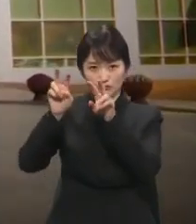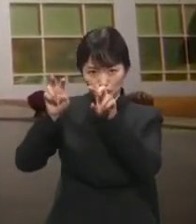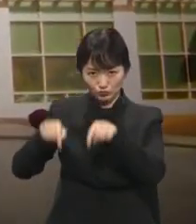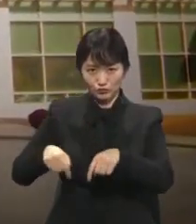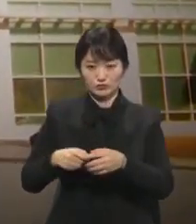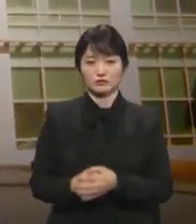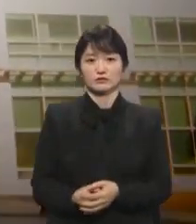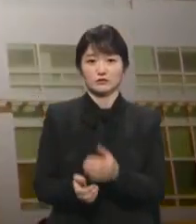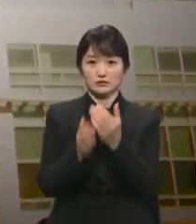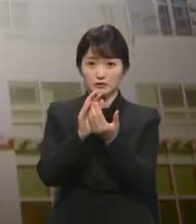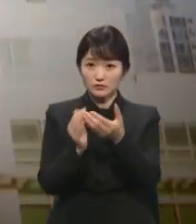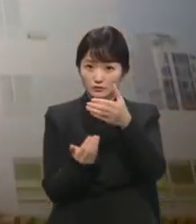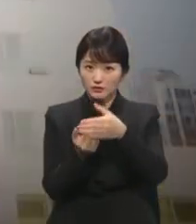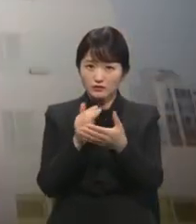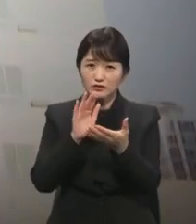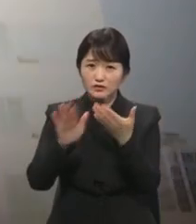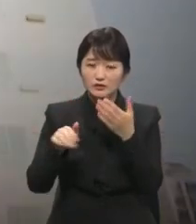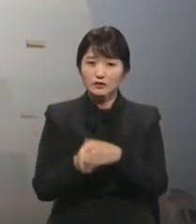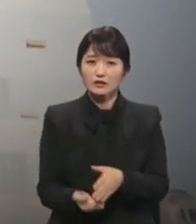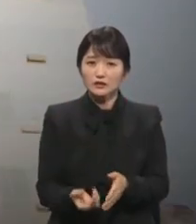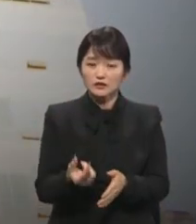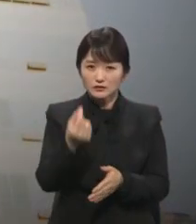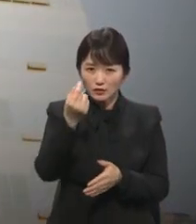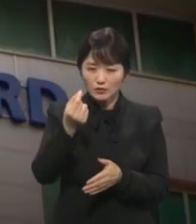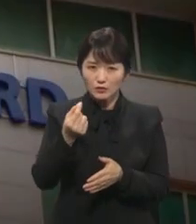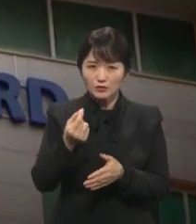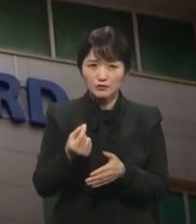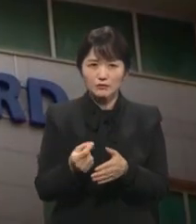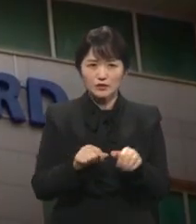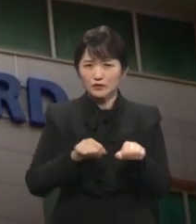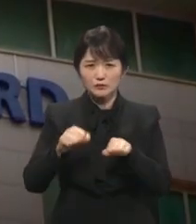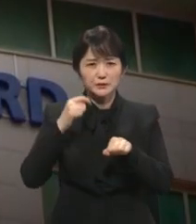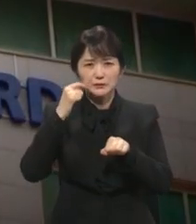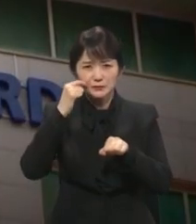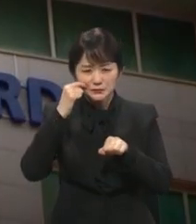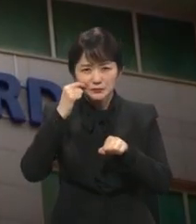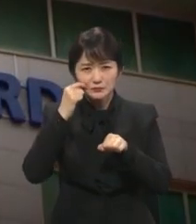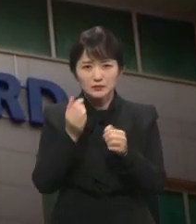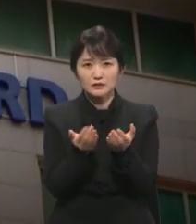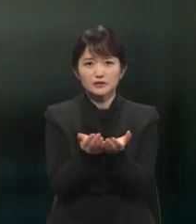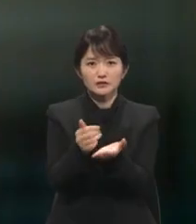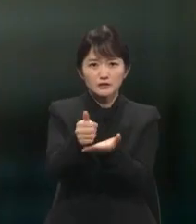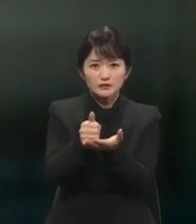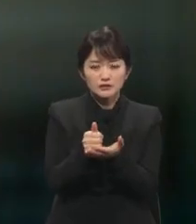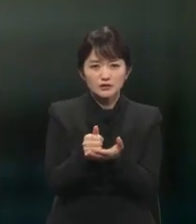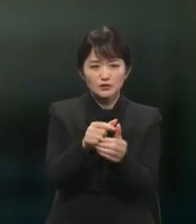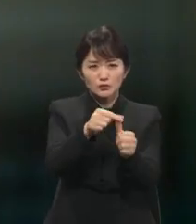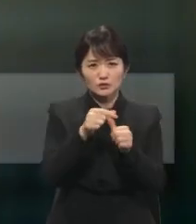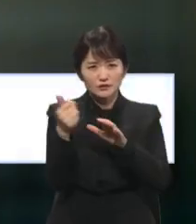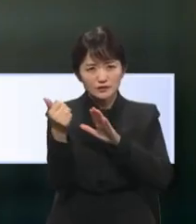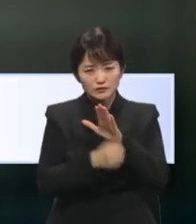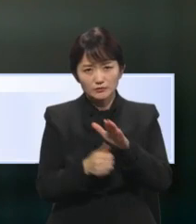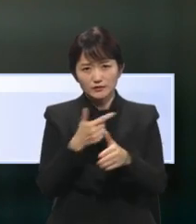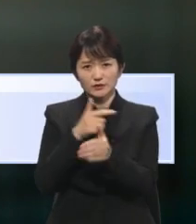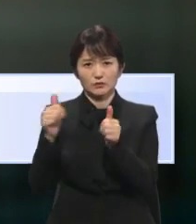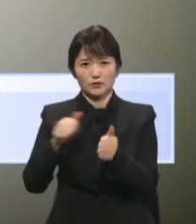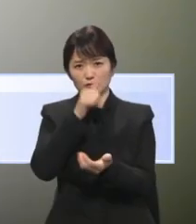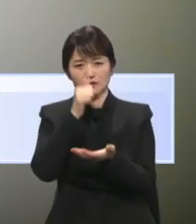조치로 승객 구조에 실패한 혐의를 받는 전경 지휘부가 대법원에서 무죄를